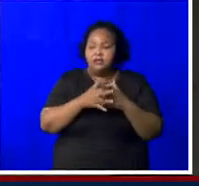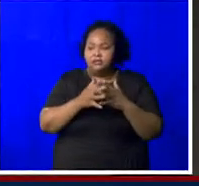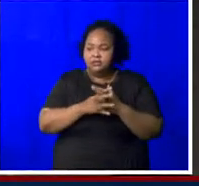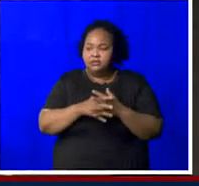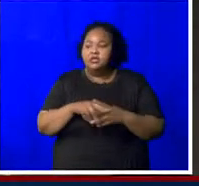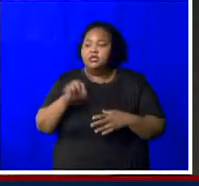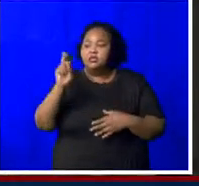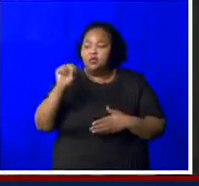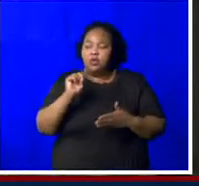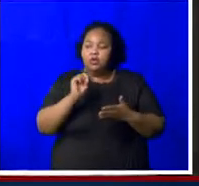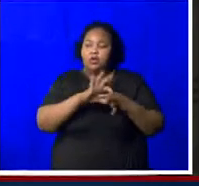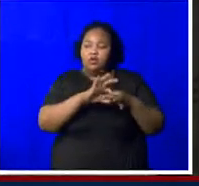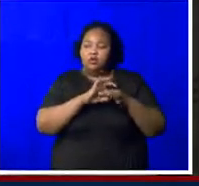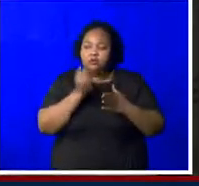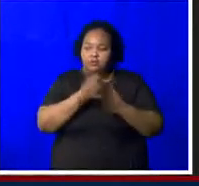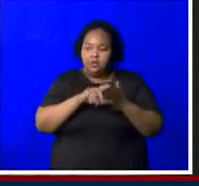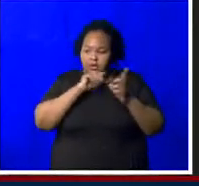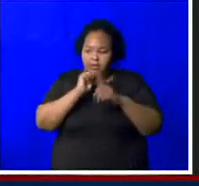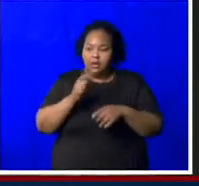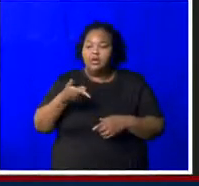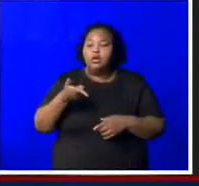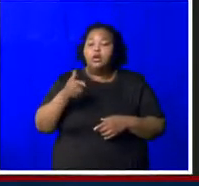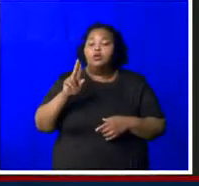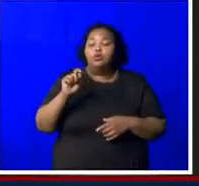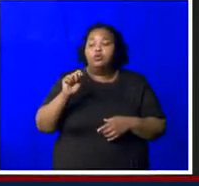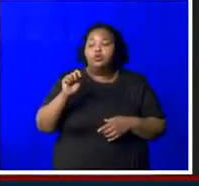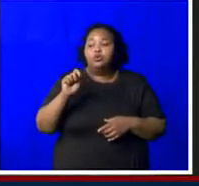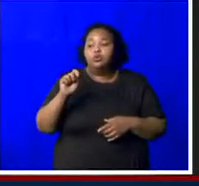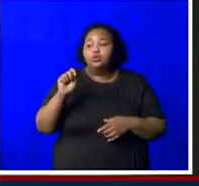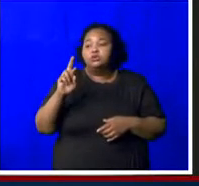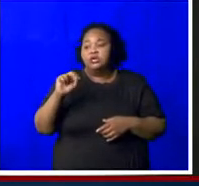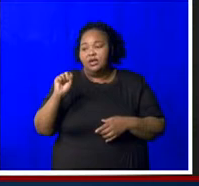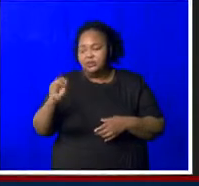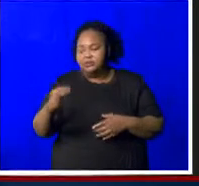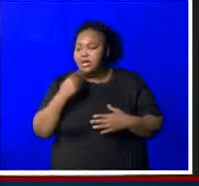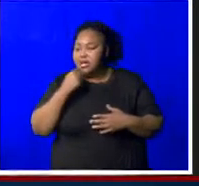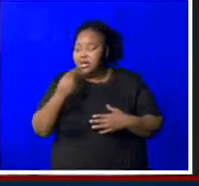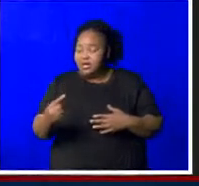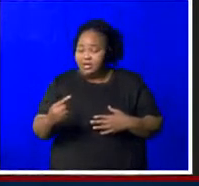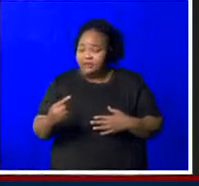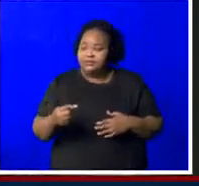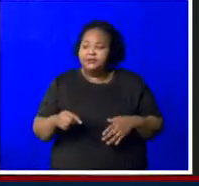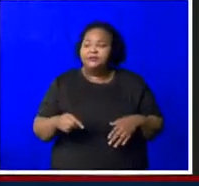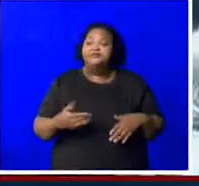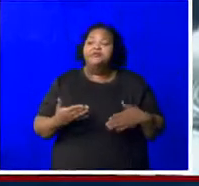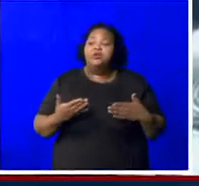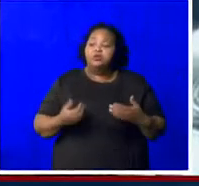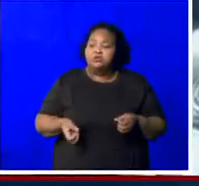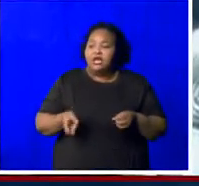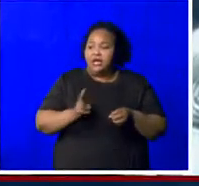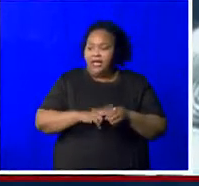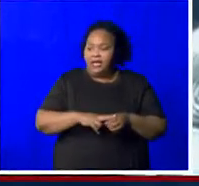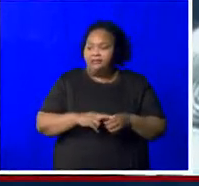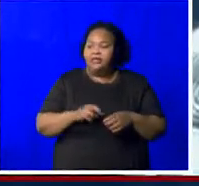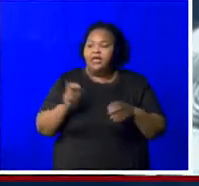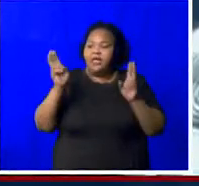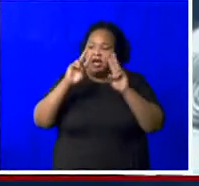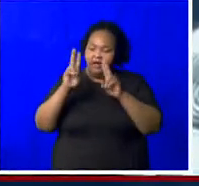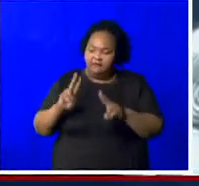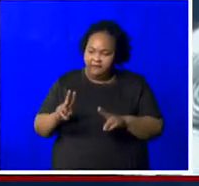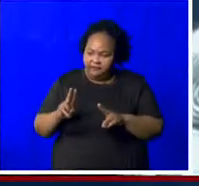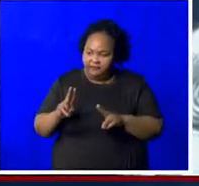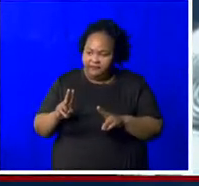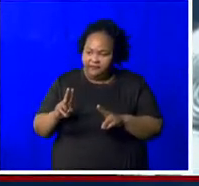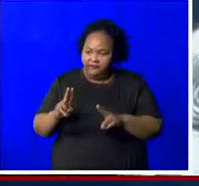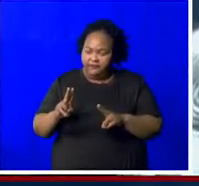Antonio Guterres uthe umhlaba angeke kuwulungele ukuthi kube nalenye impi esifundzeni se-Middle East. It's time to step back